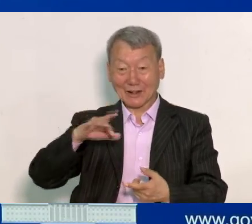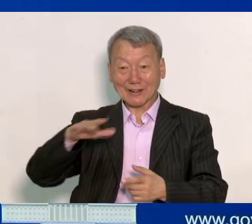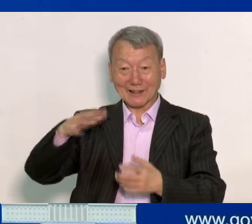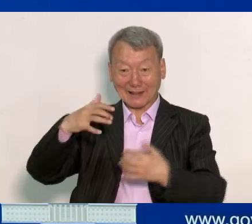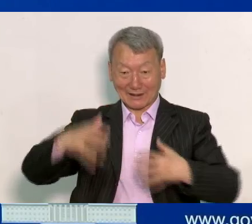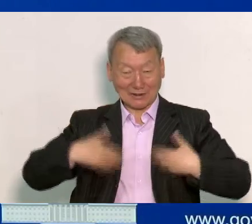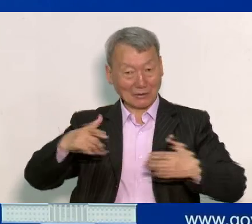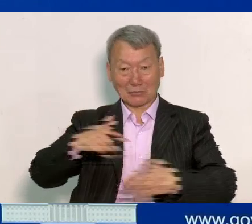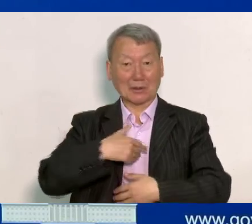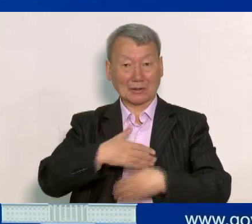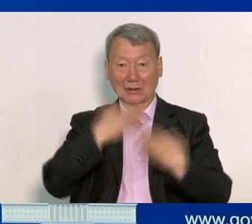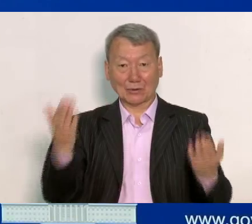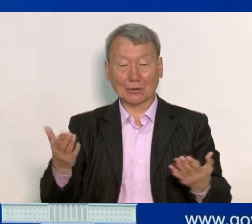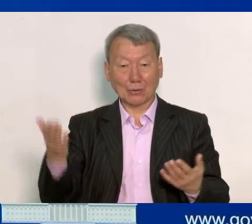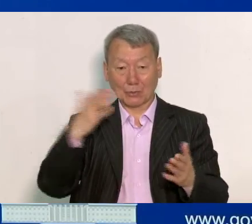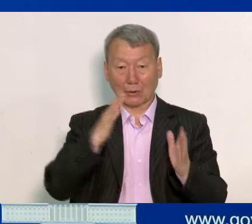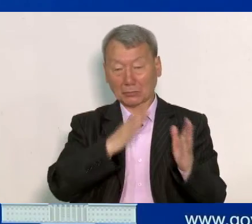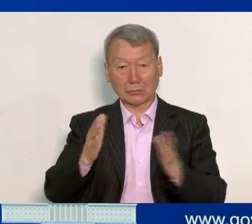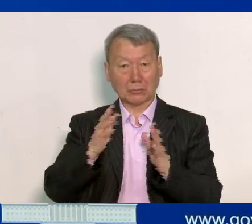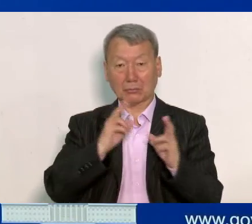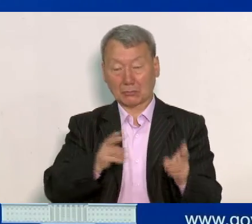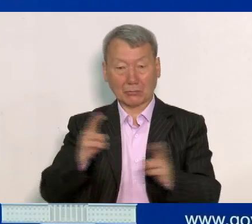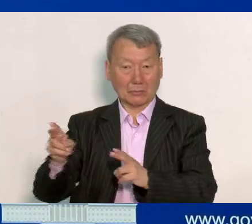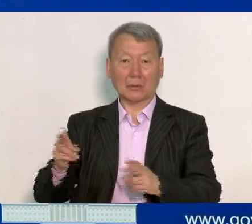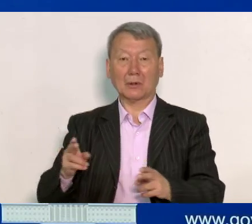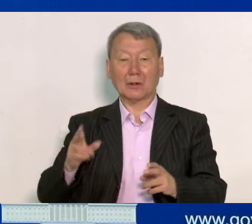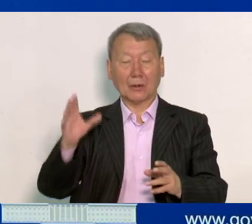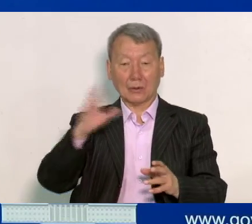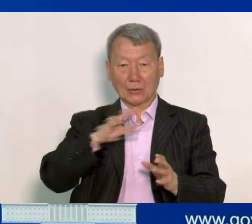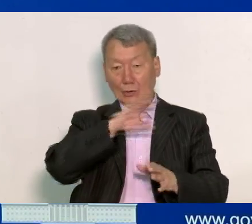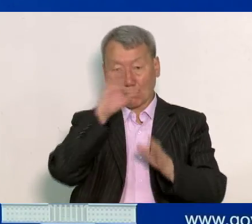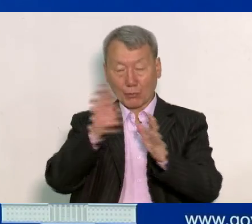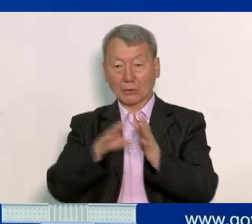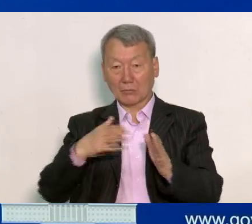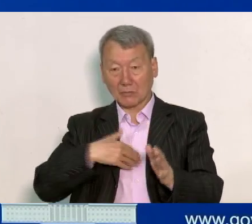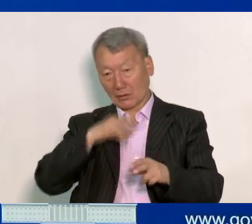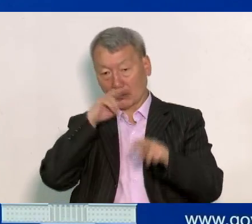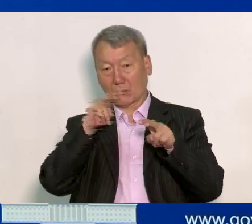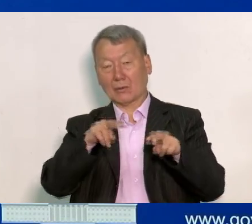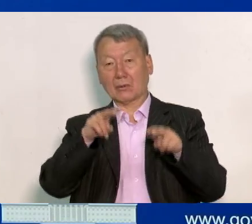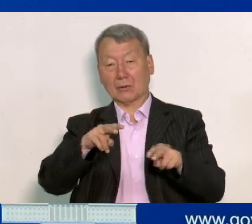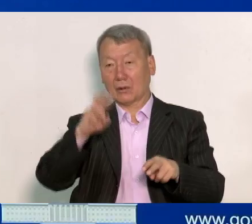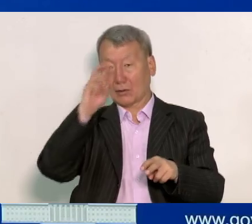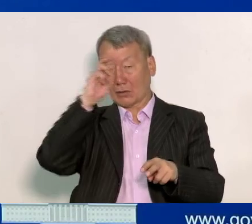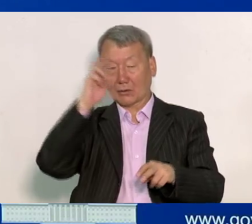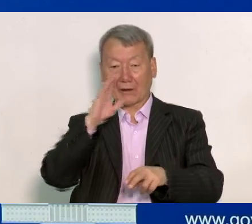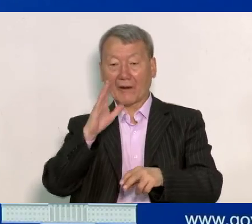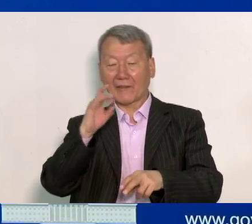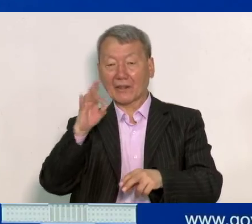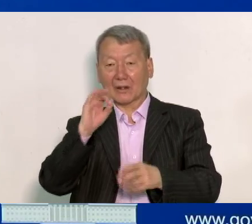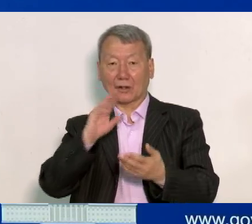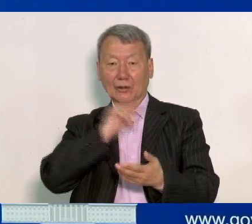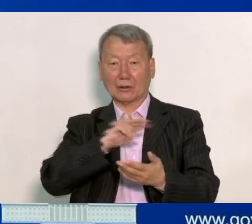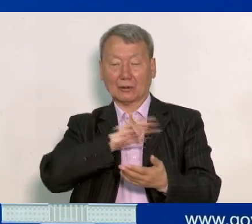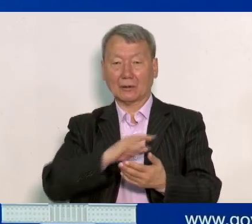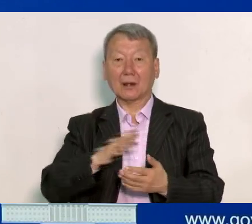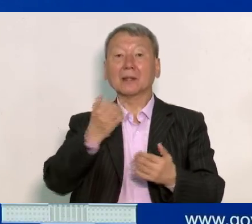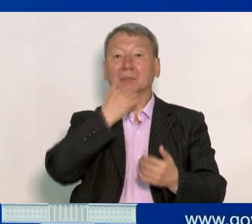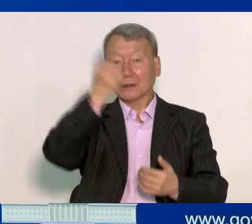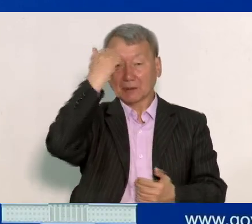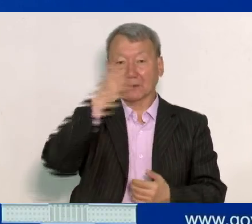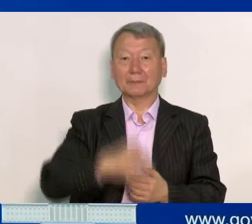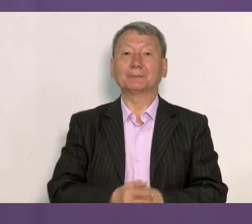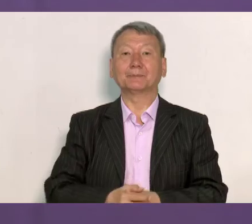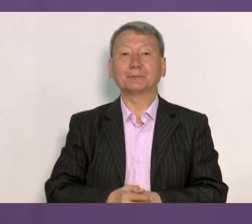нет. Ситуация стабильная. Всегда ситуация находится под контролем Государственной ветеринарной службы. Спасибо.